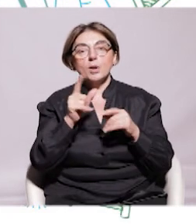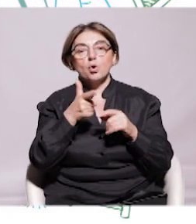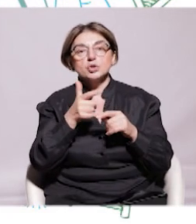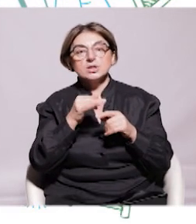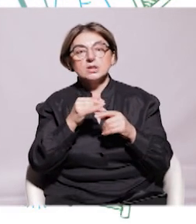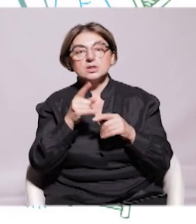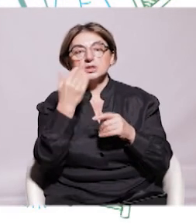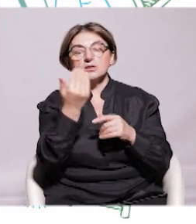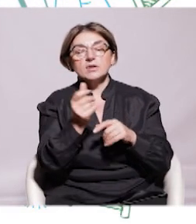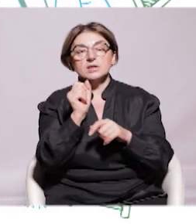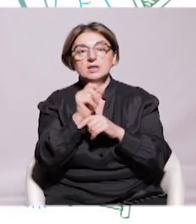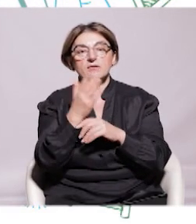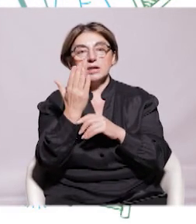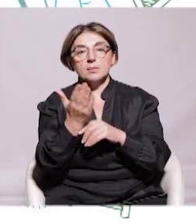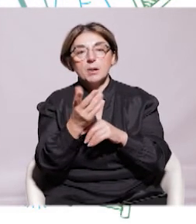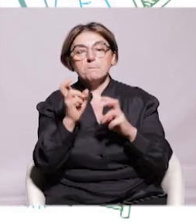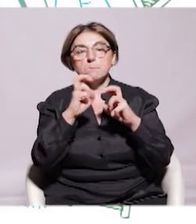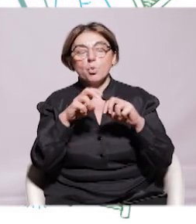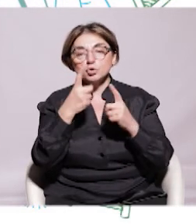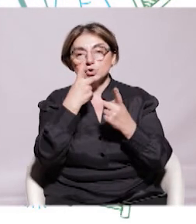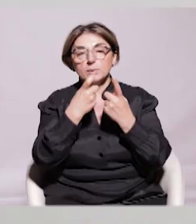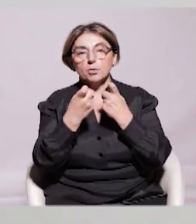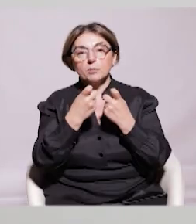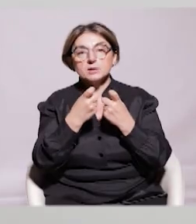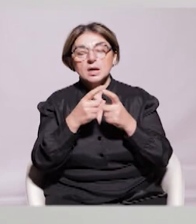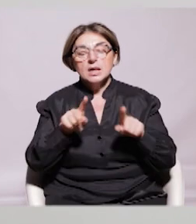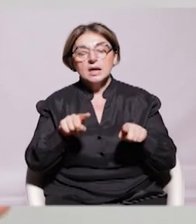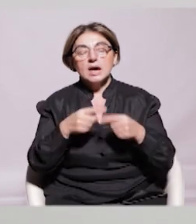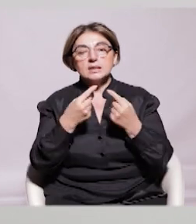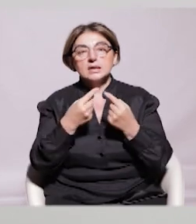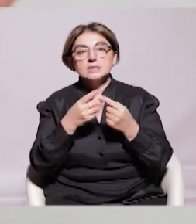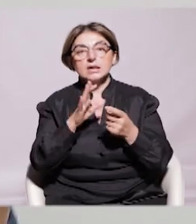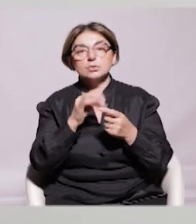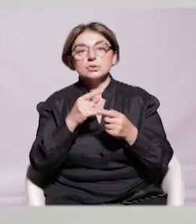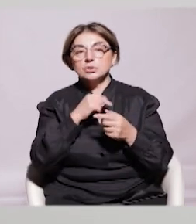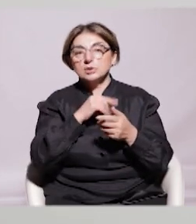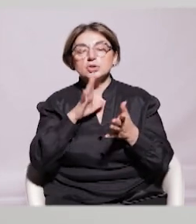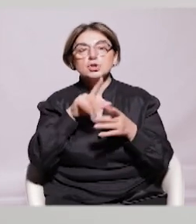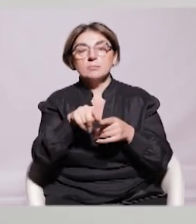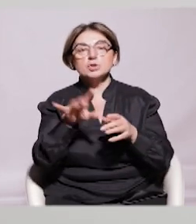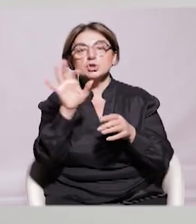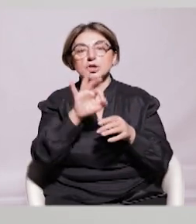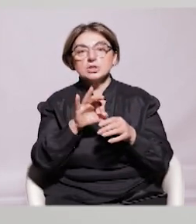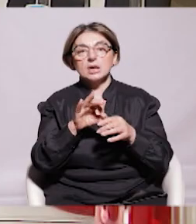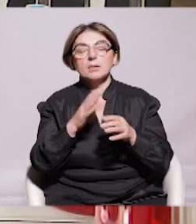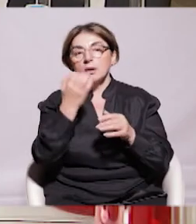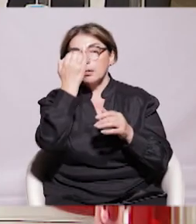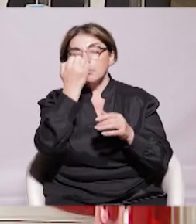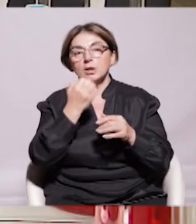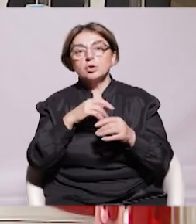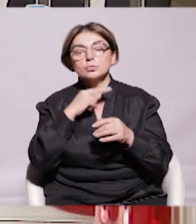კონცენტრაციის გავლენა და თქვენი დავალება, მოიძიოთ ინფორმაცია კატალიზატორის გავლენის შესახებ.